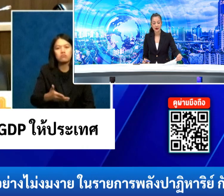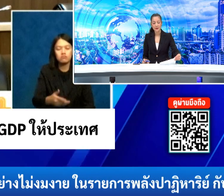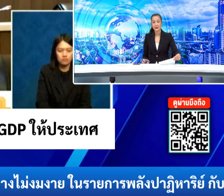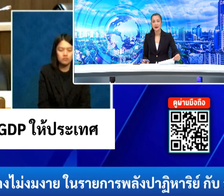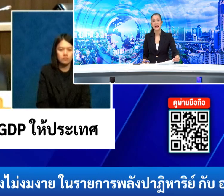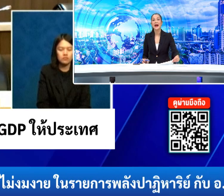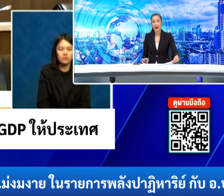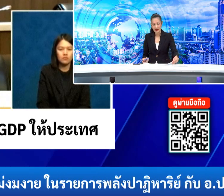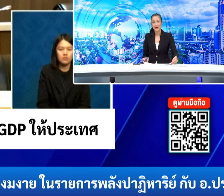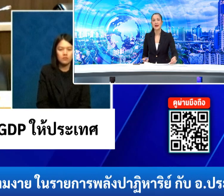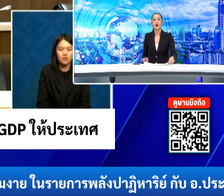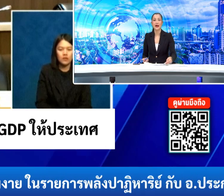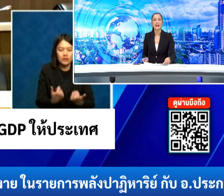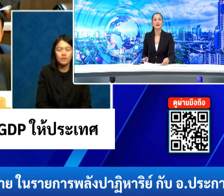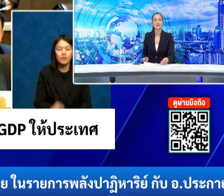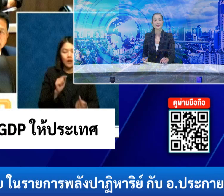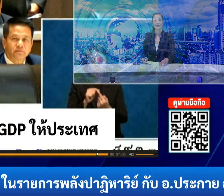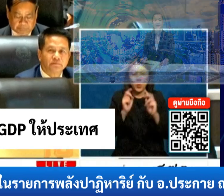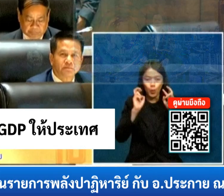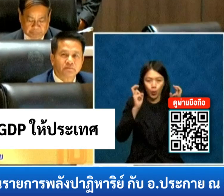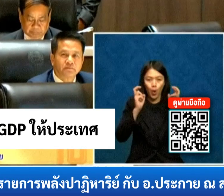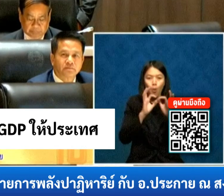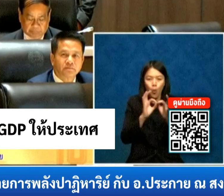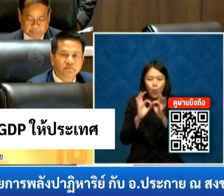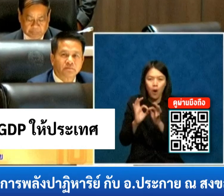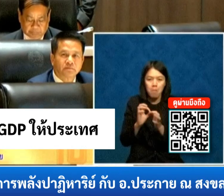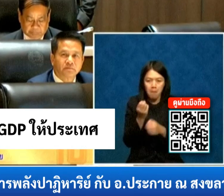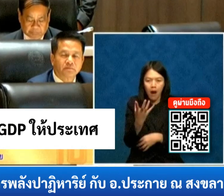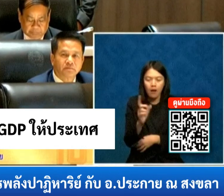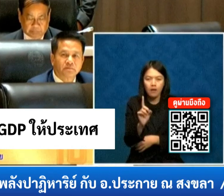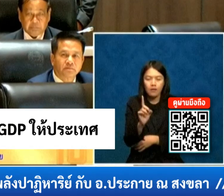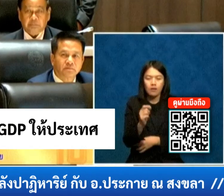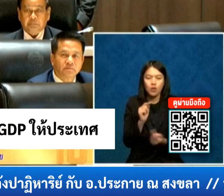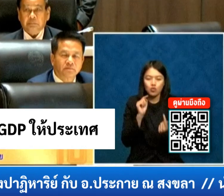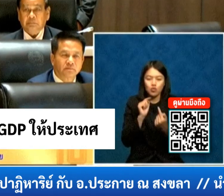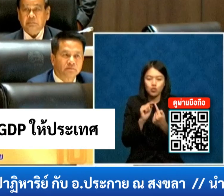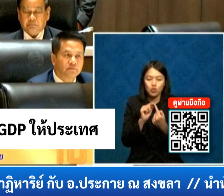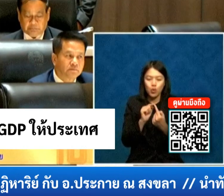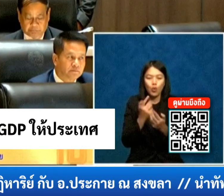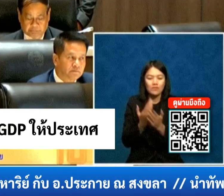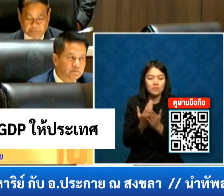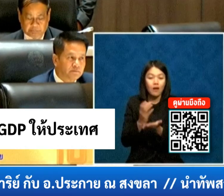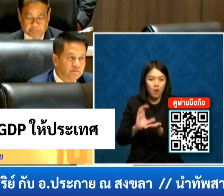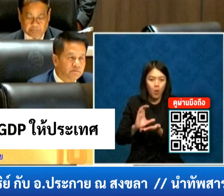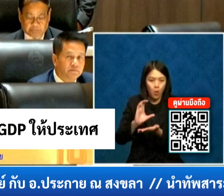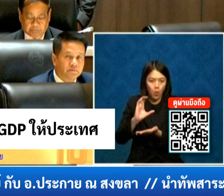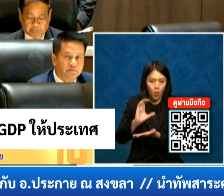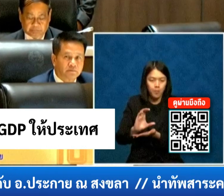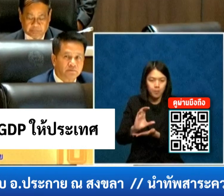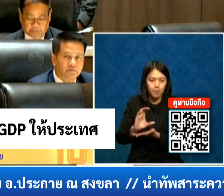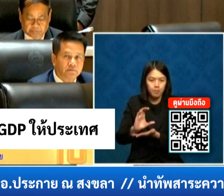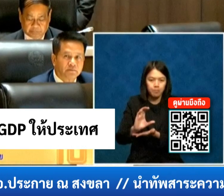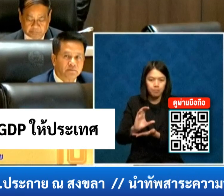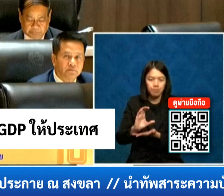บัญชีรายชื่อพรรคเพื่อไทยอภิปรายกันหน่อยค่ะ ความกังวลกันมากนะครับก็คือเรื่องของงบประมาณที่มีข